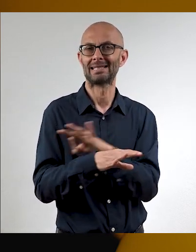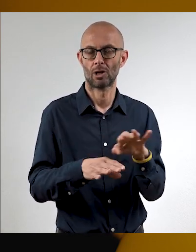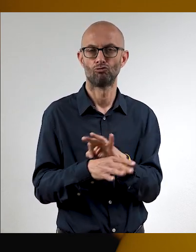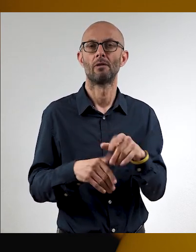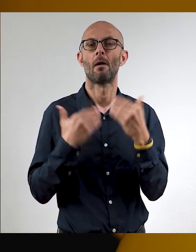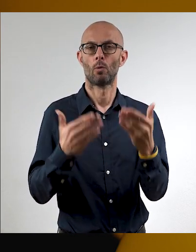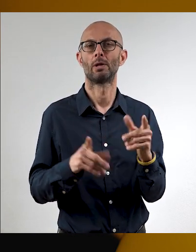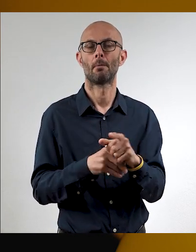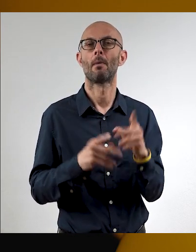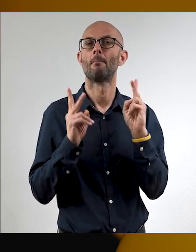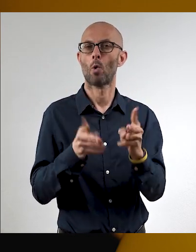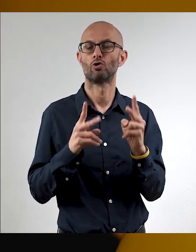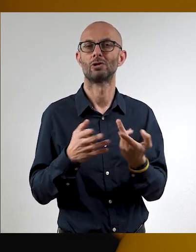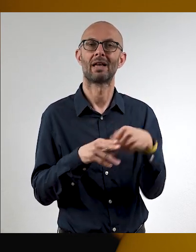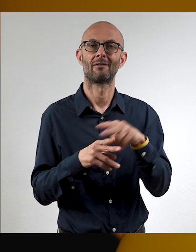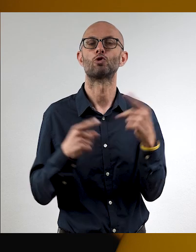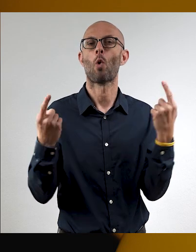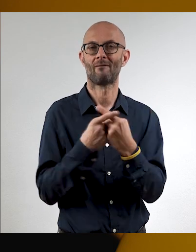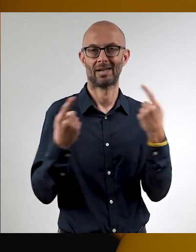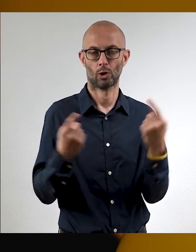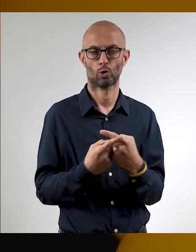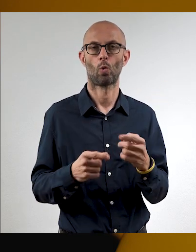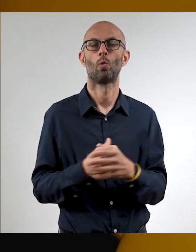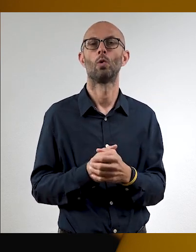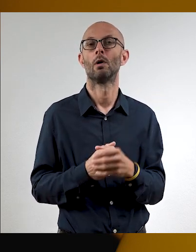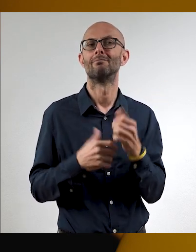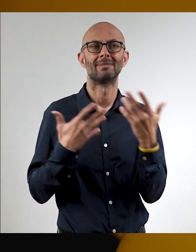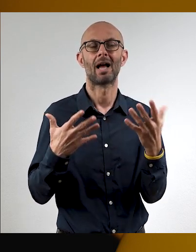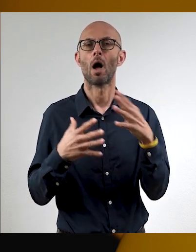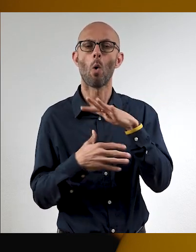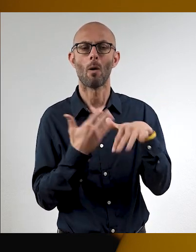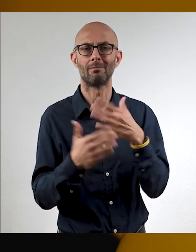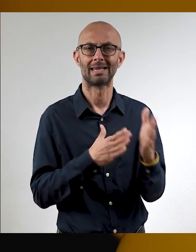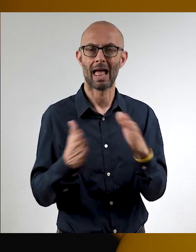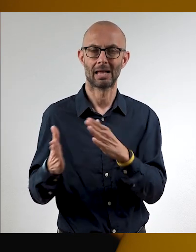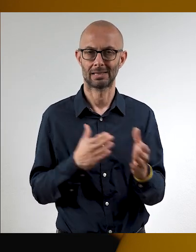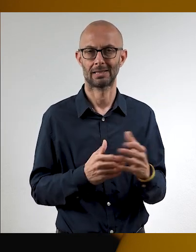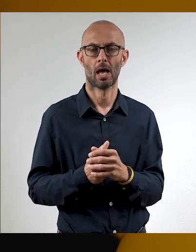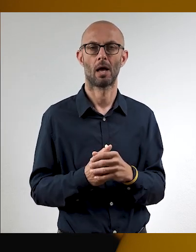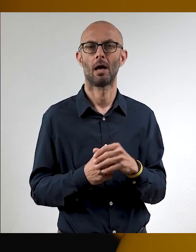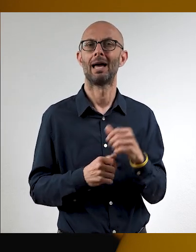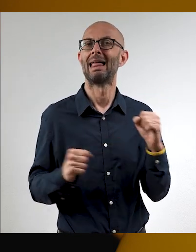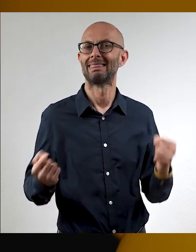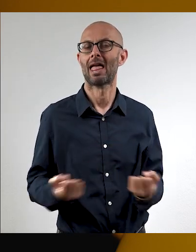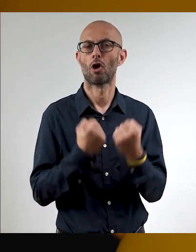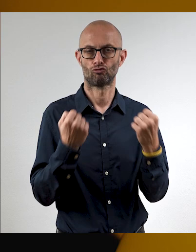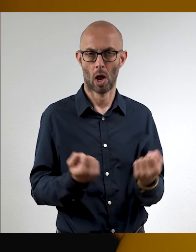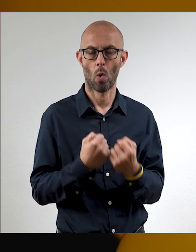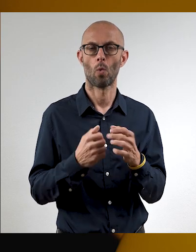in je potem možnost za več konfliktov. Skratka, neka kombinacija težav,